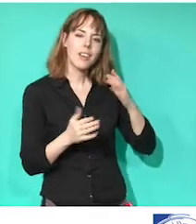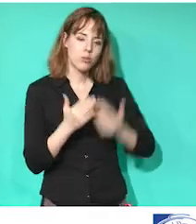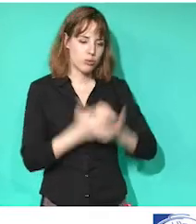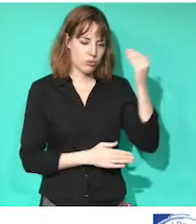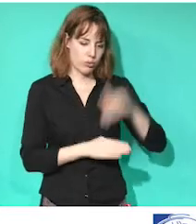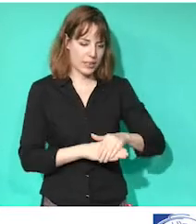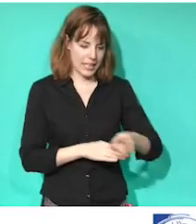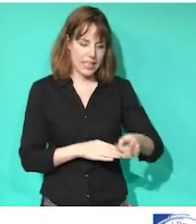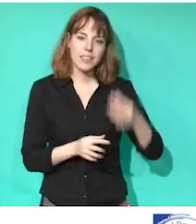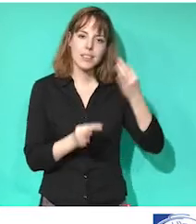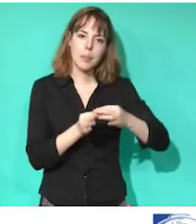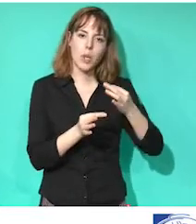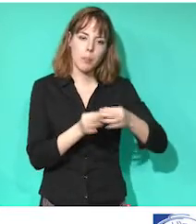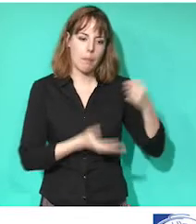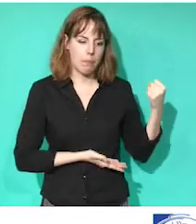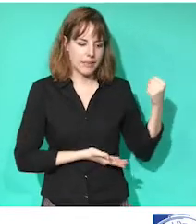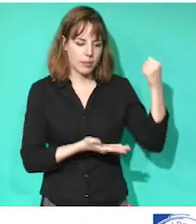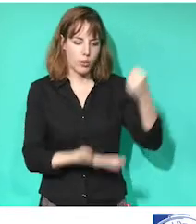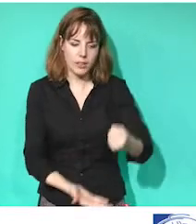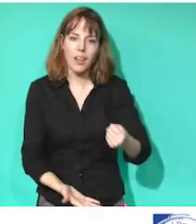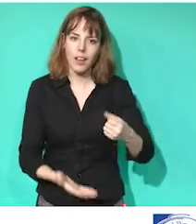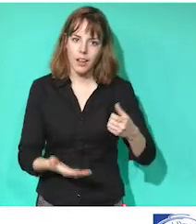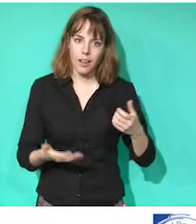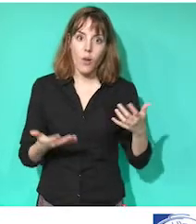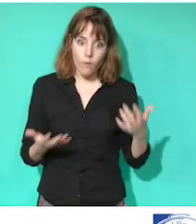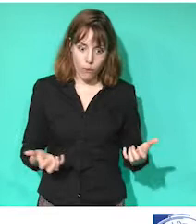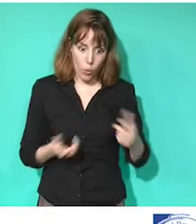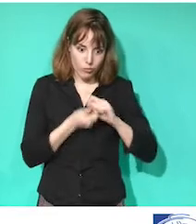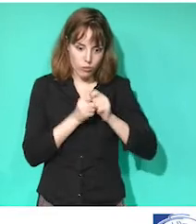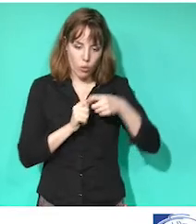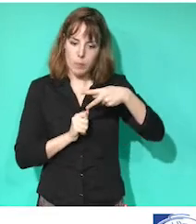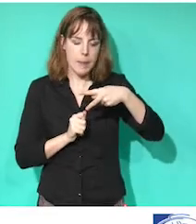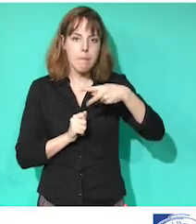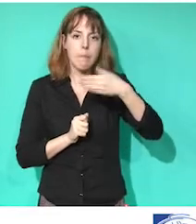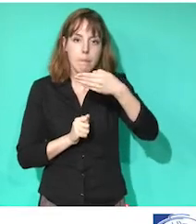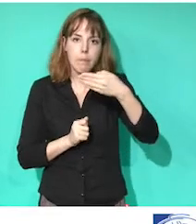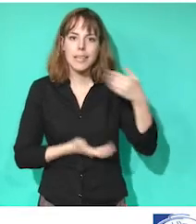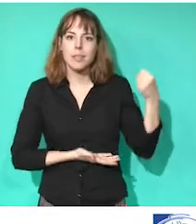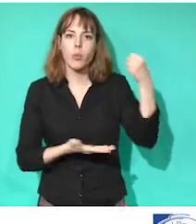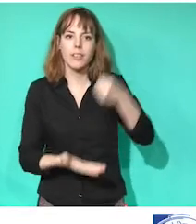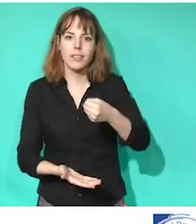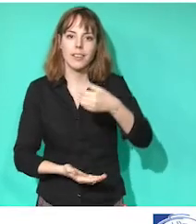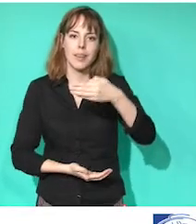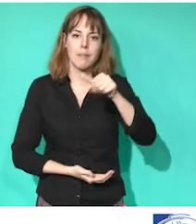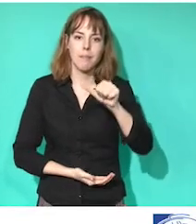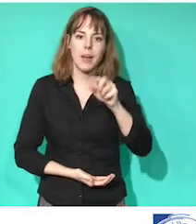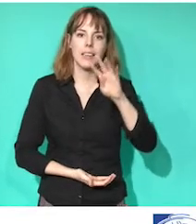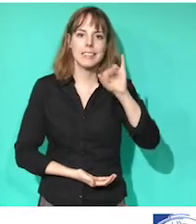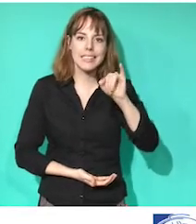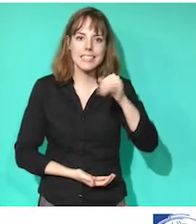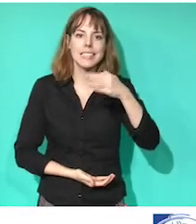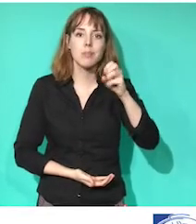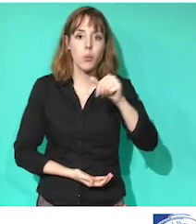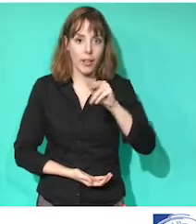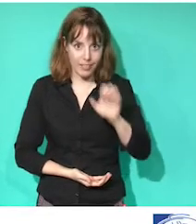mais que HF donc lance une grande action autour de cette question du matrimoine, et donc nous a alerté sur une